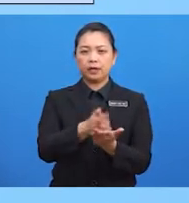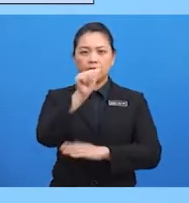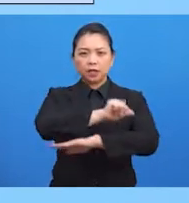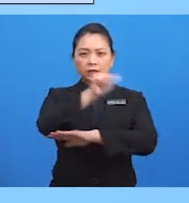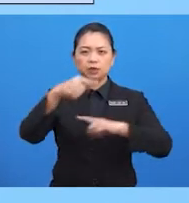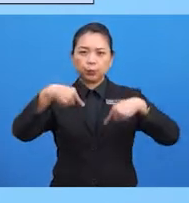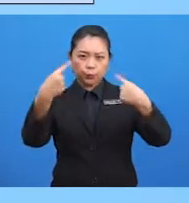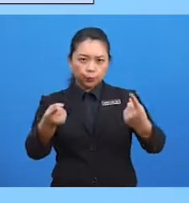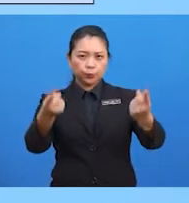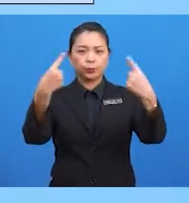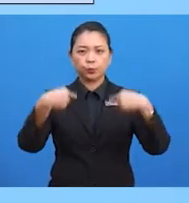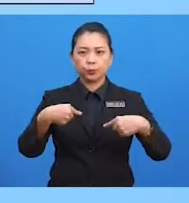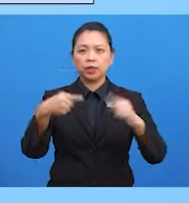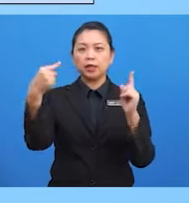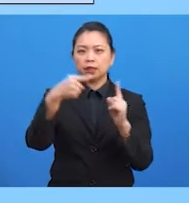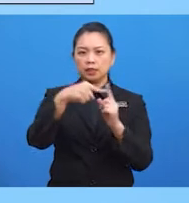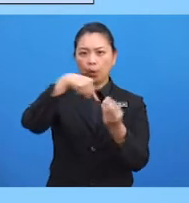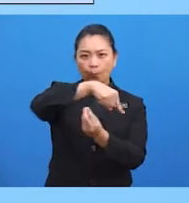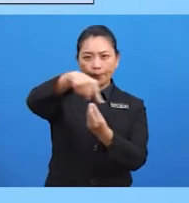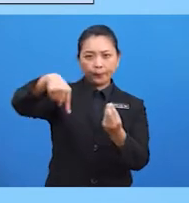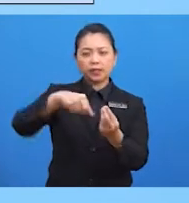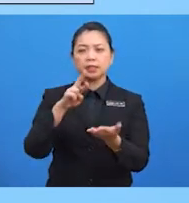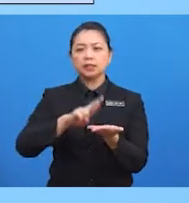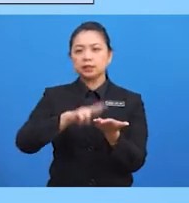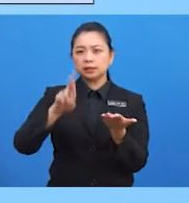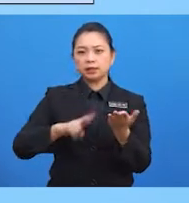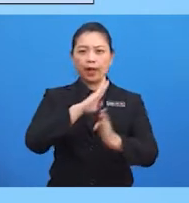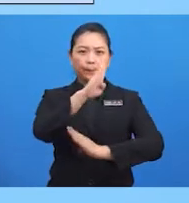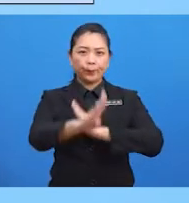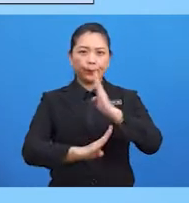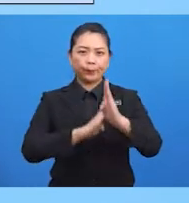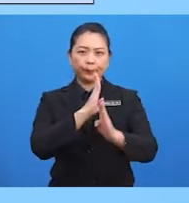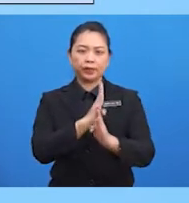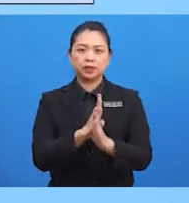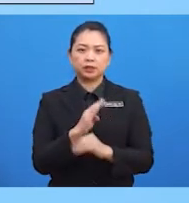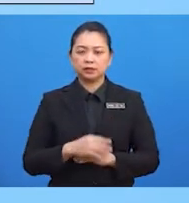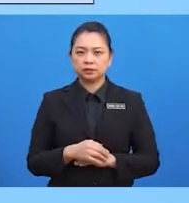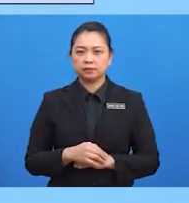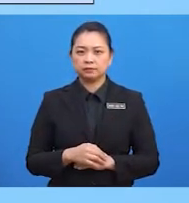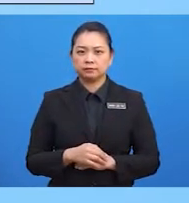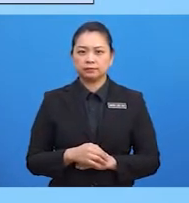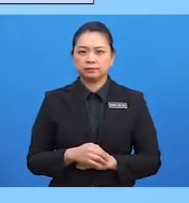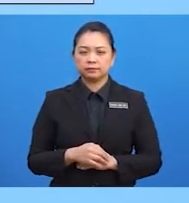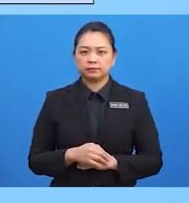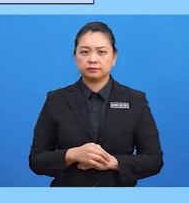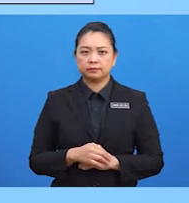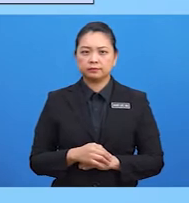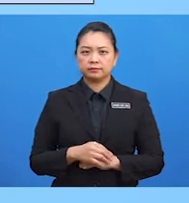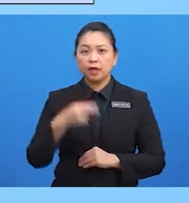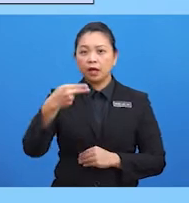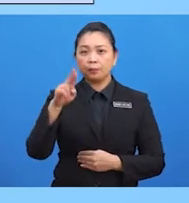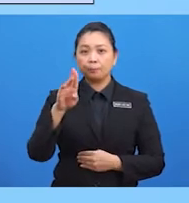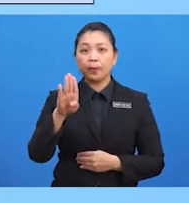bumi, iaitu sekitar 500 km dari permukaan bumi. Hubble